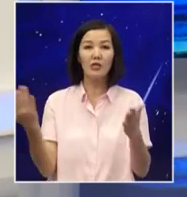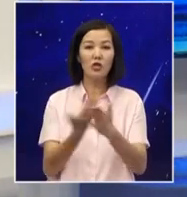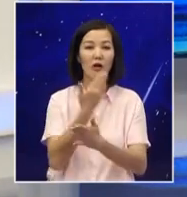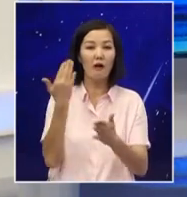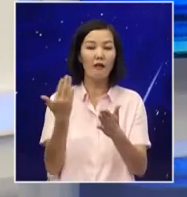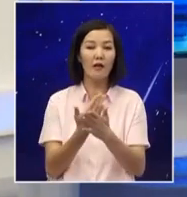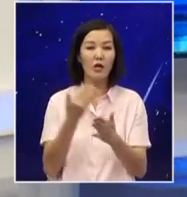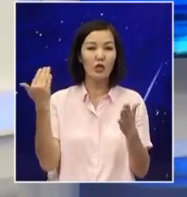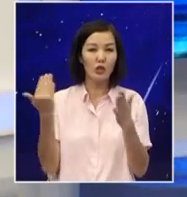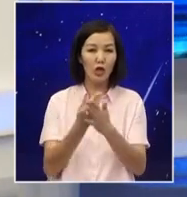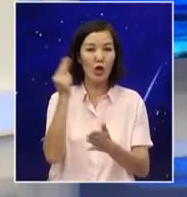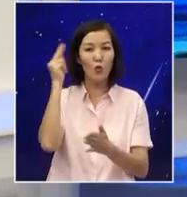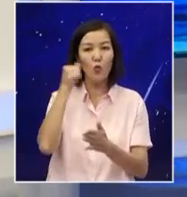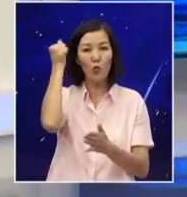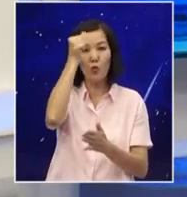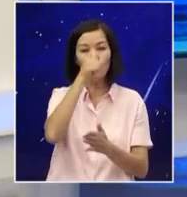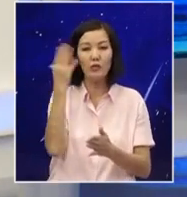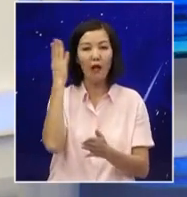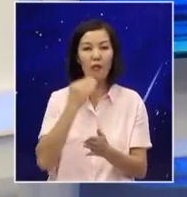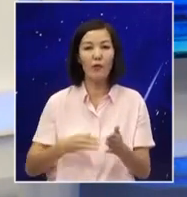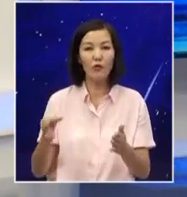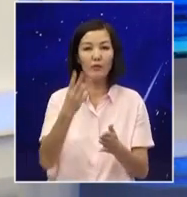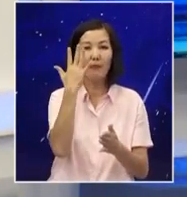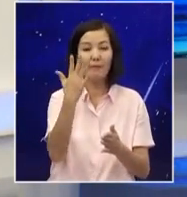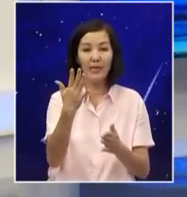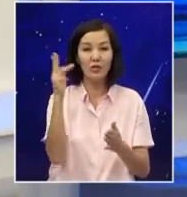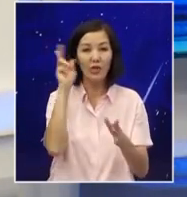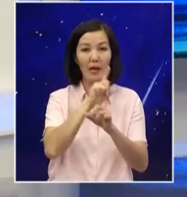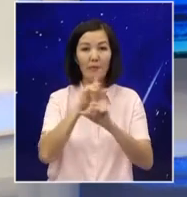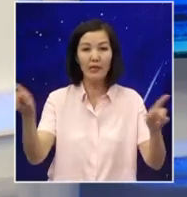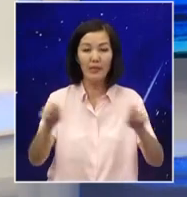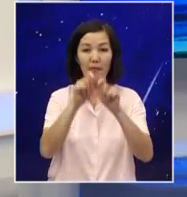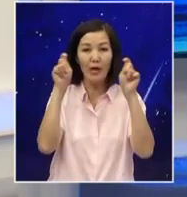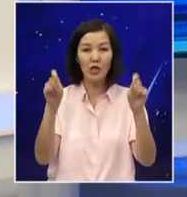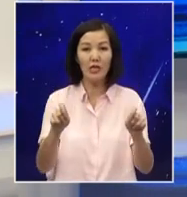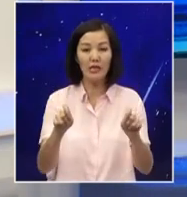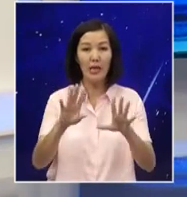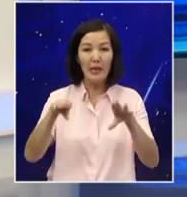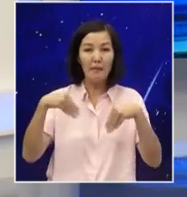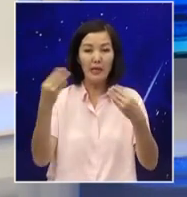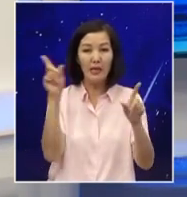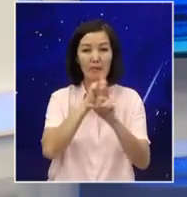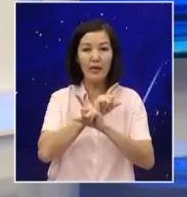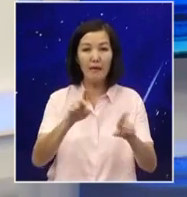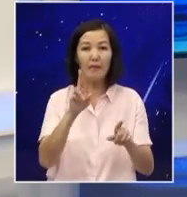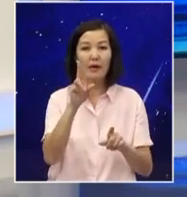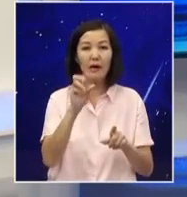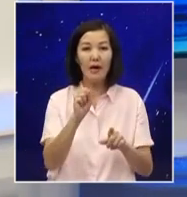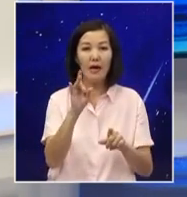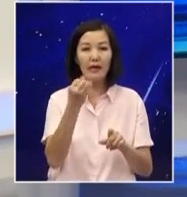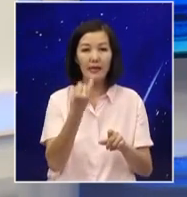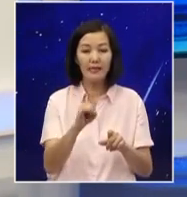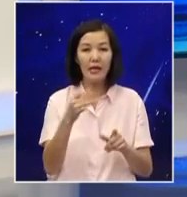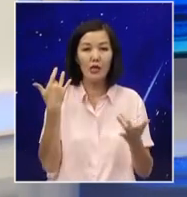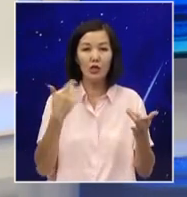Ақжолтай жаңалық жаңа оқу жылында Алматы облысында 5 жаңа мектеп ашылды. Қолданысқа берілген білім мекемелері Қарасай, Жамбыл,